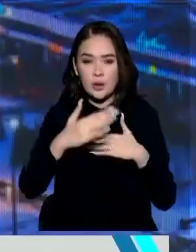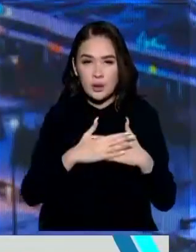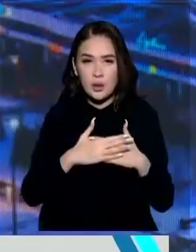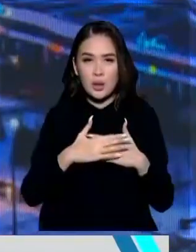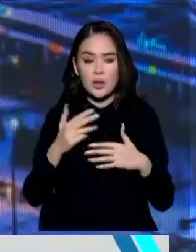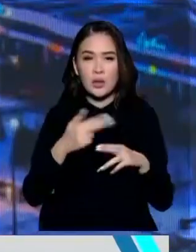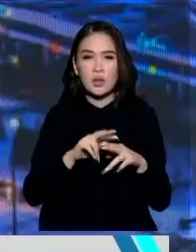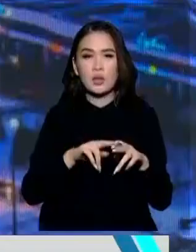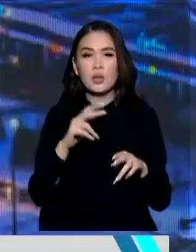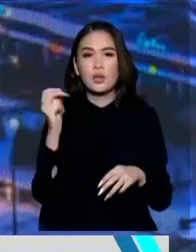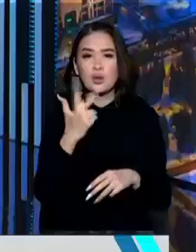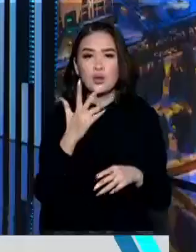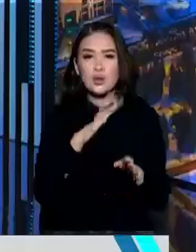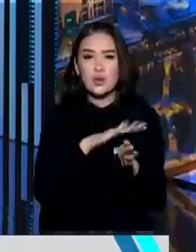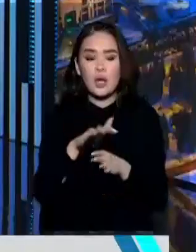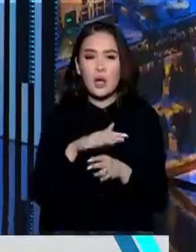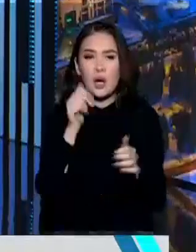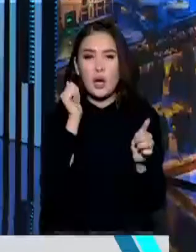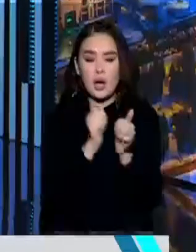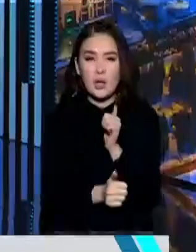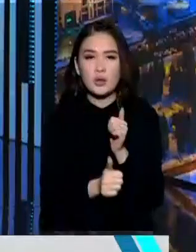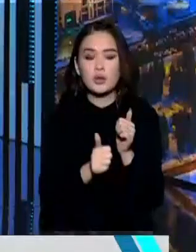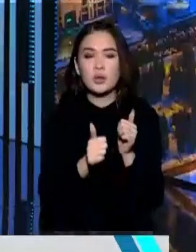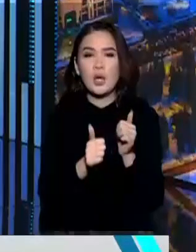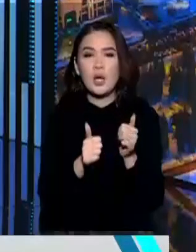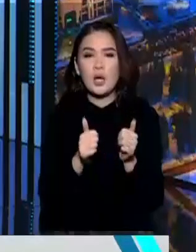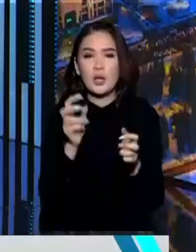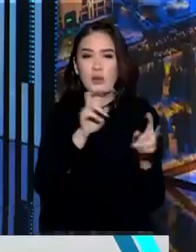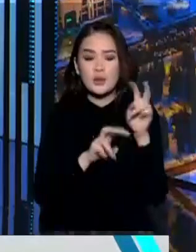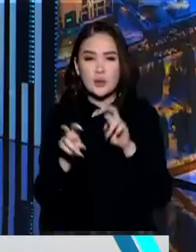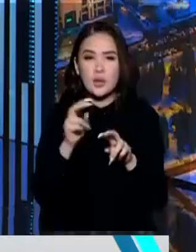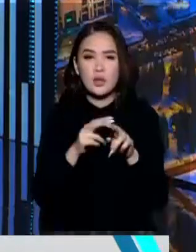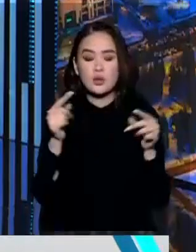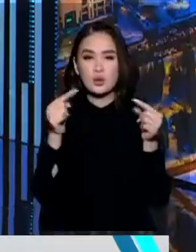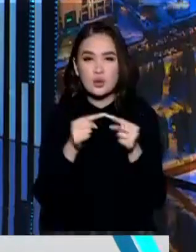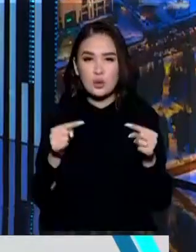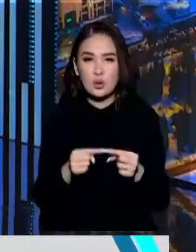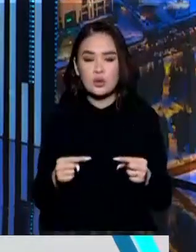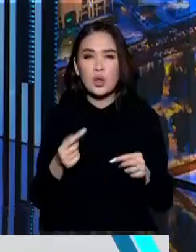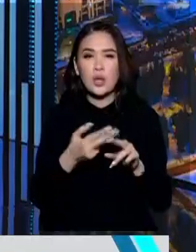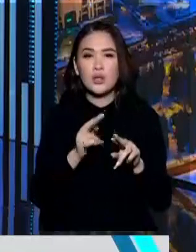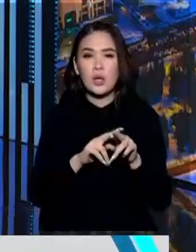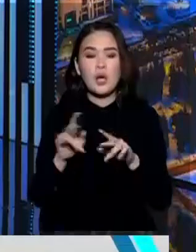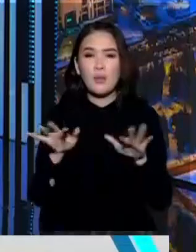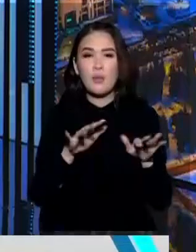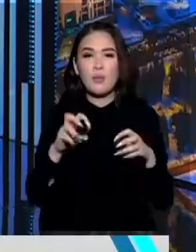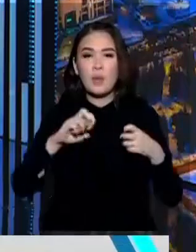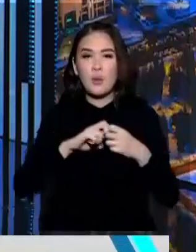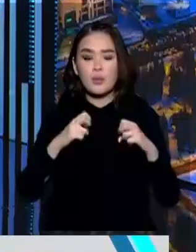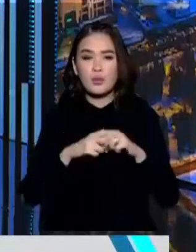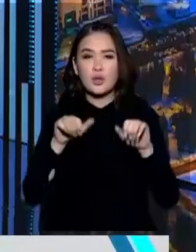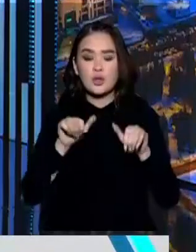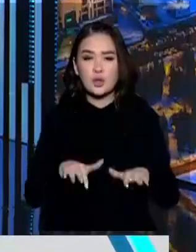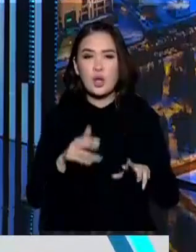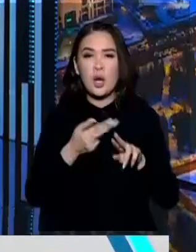мақалалары экономикаға әсер ету керек. Дәл солай. Әр мақала, әр ізденіс нақты өндірістің, нақты кәсіпорынның проблемасын шешу. Осы жерде